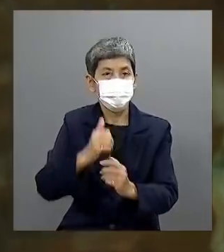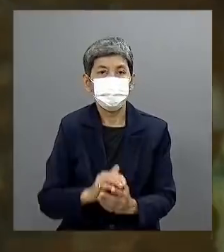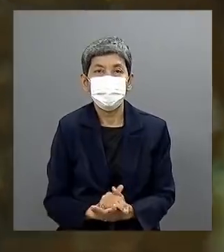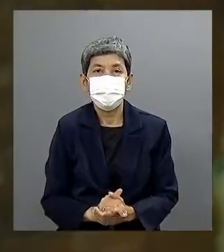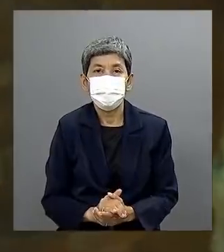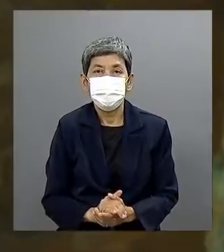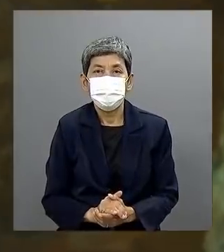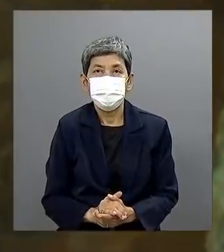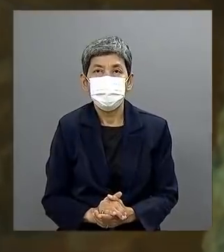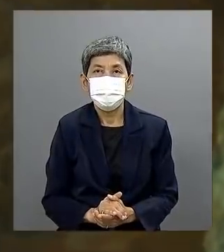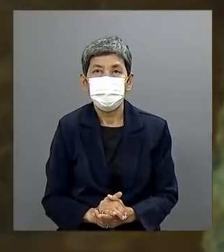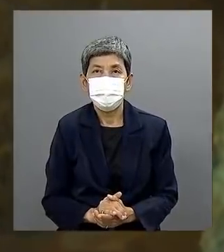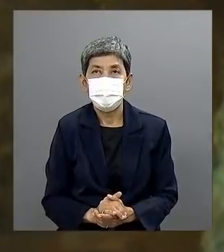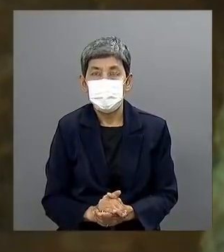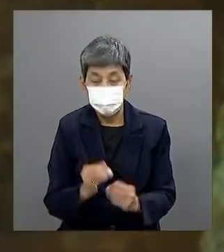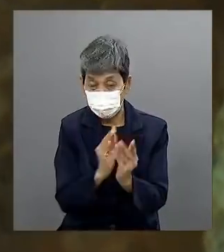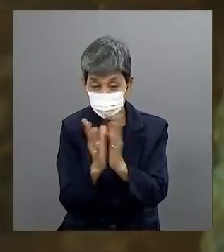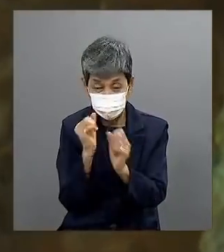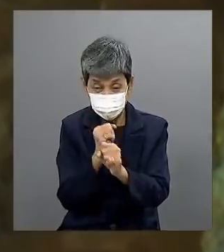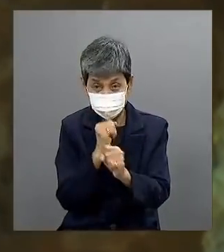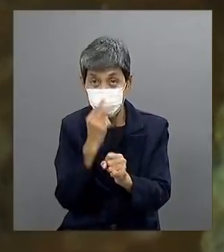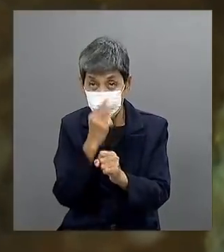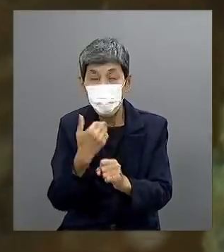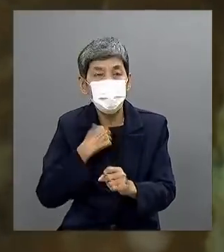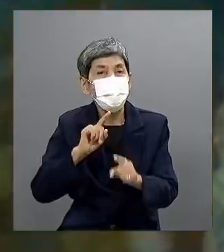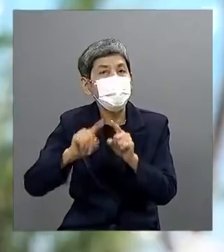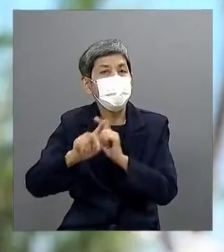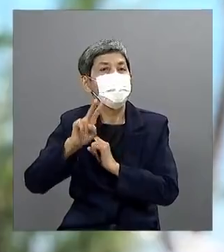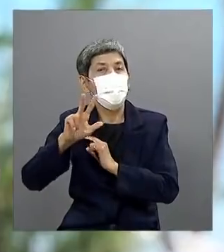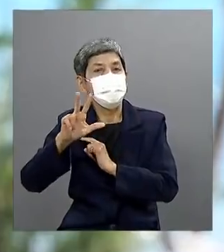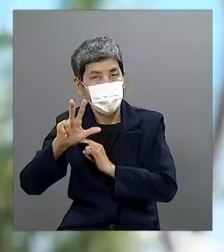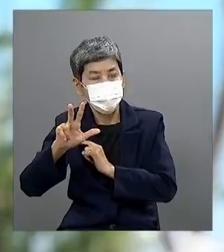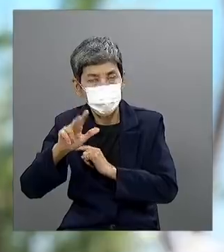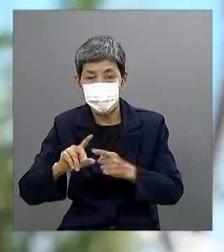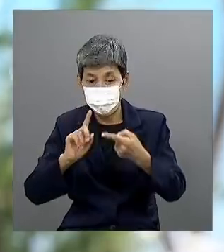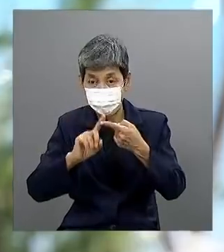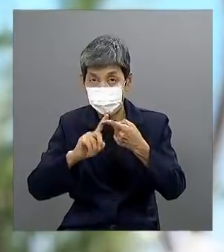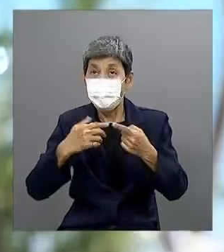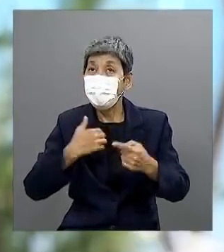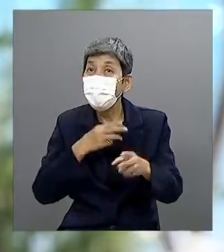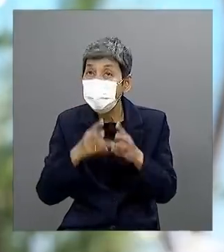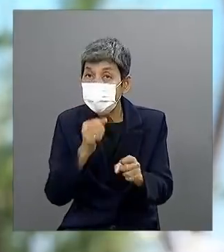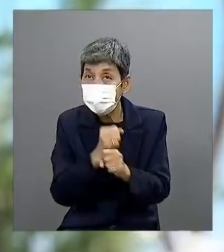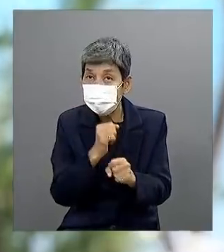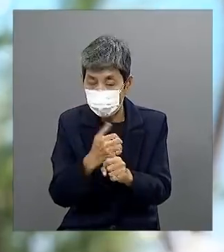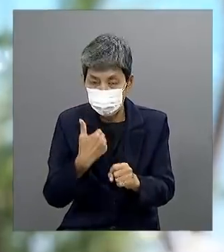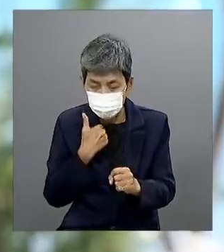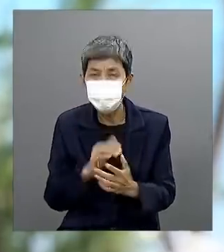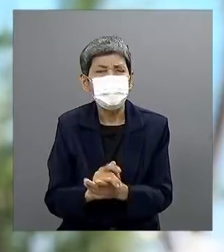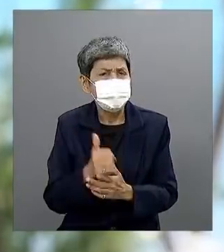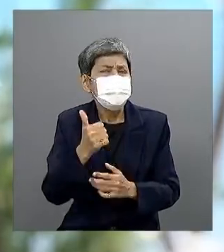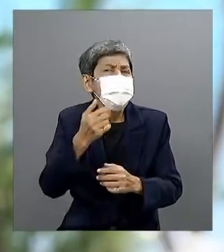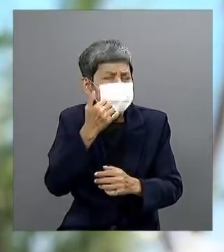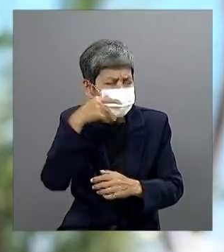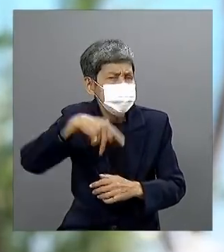ปกติแล้วการขยายพันธุ์หรือการว่าปะการังเนี่ยมันจะมีอยู่ 2-3 วิธีหลักๆนะครับวิธีแรกที่เราใช้คือวิธีการแบบนี้ซึ่งมันจะมีจุดเด่นก็ตรงที่ว่ามันจะ